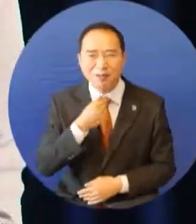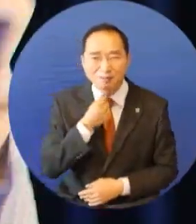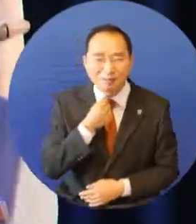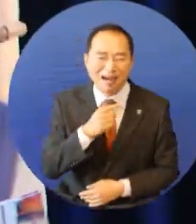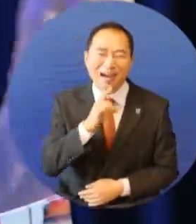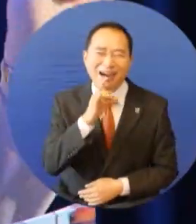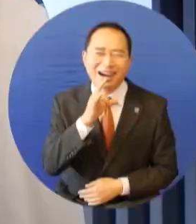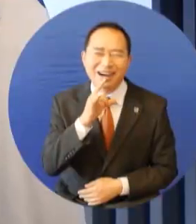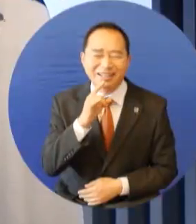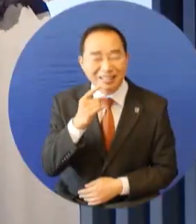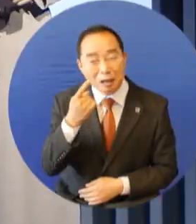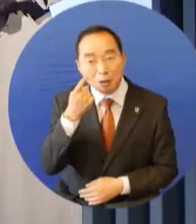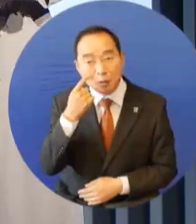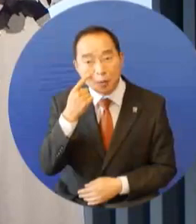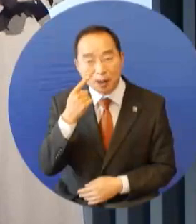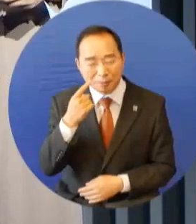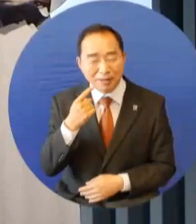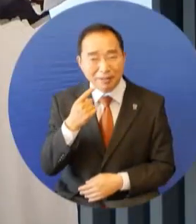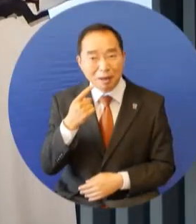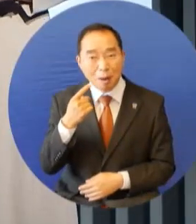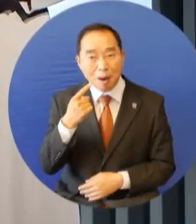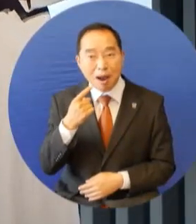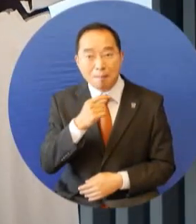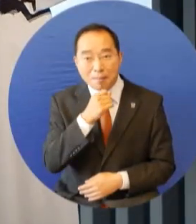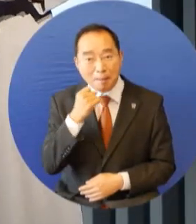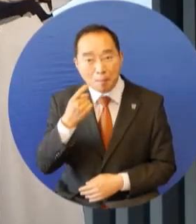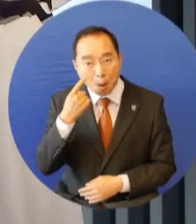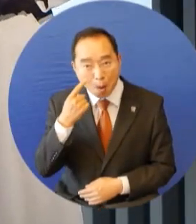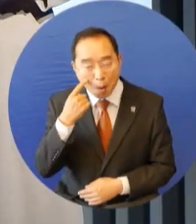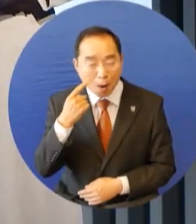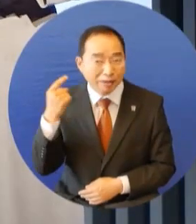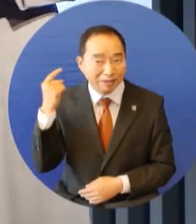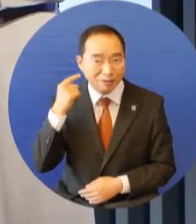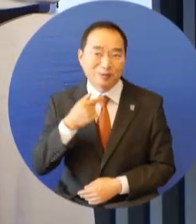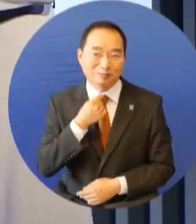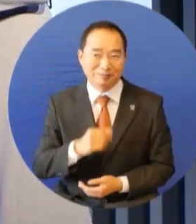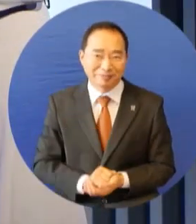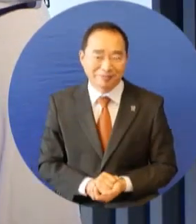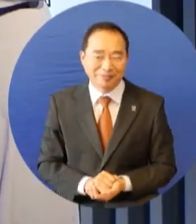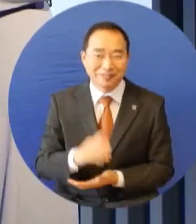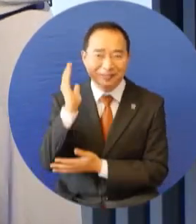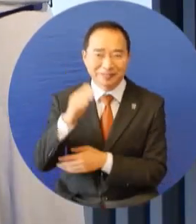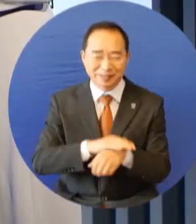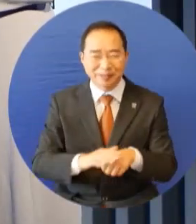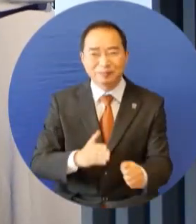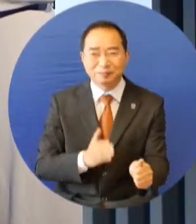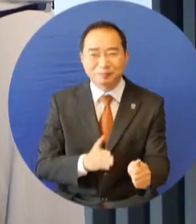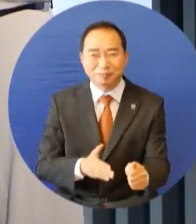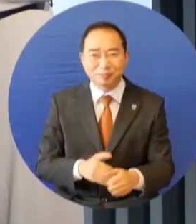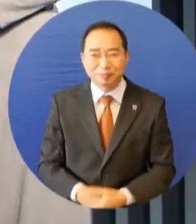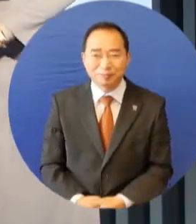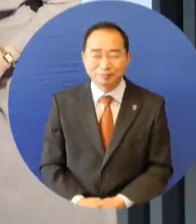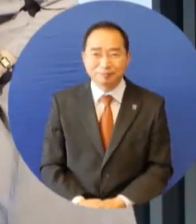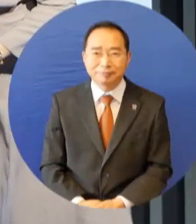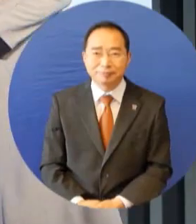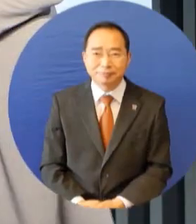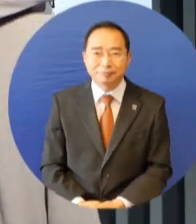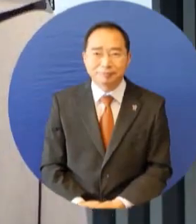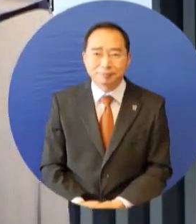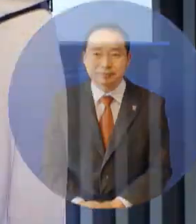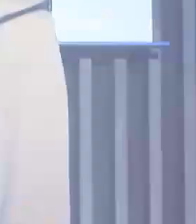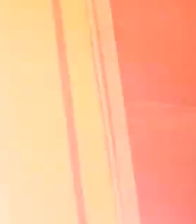없으니까 눈으로라도 한번 맛보고 귀로라도 한번 들어보고 싶은데요. 오늘 강연 잘 부탁드립니다. 네, 감사합니다.